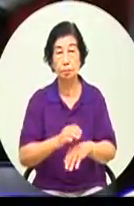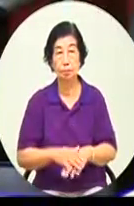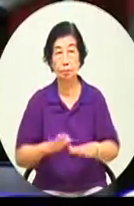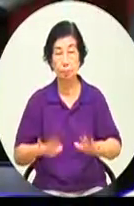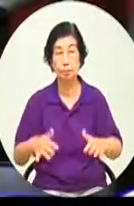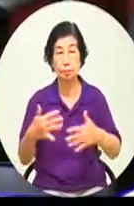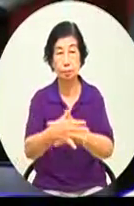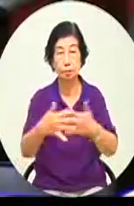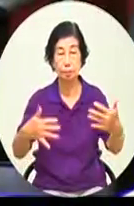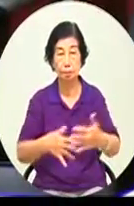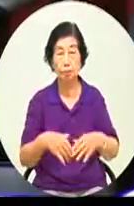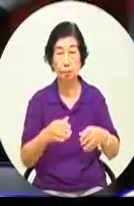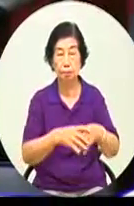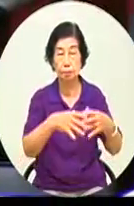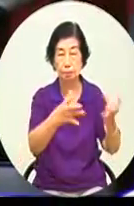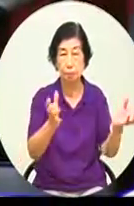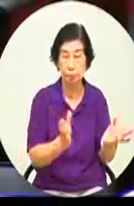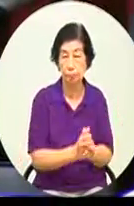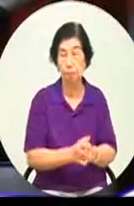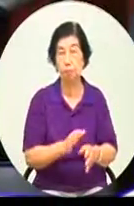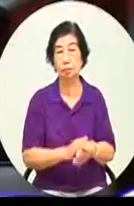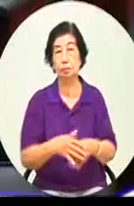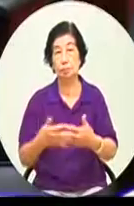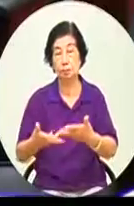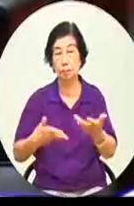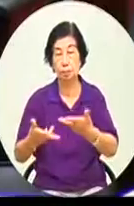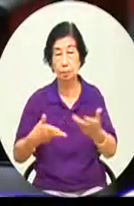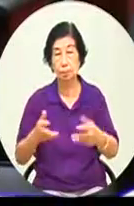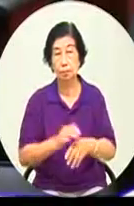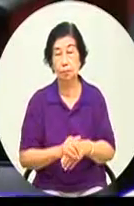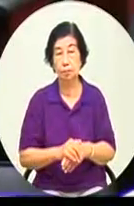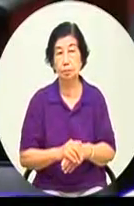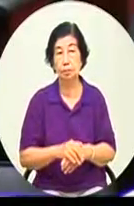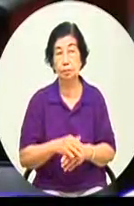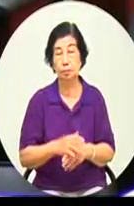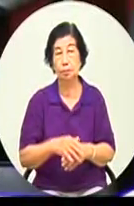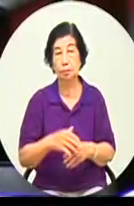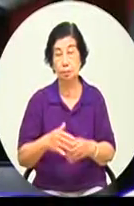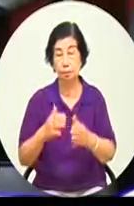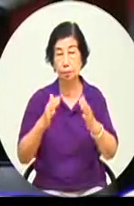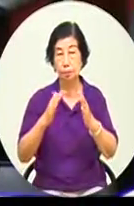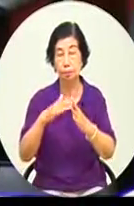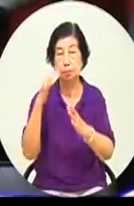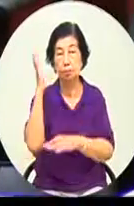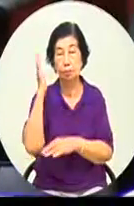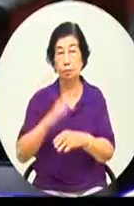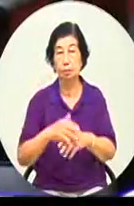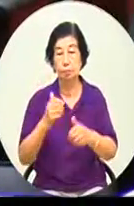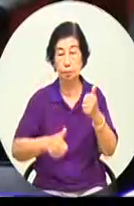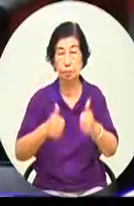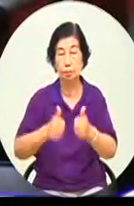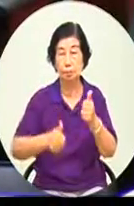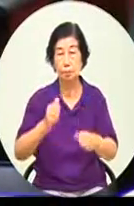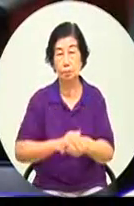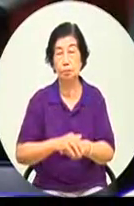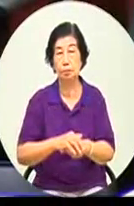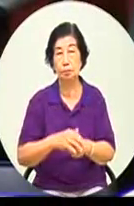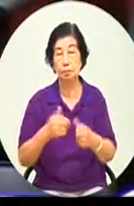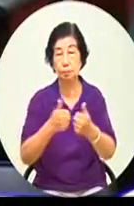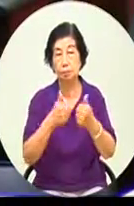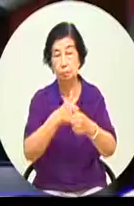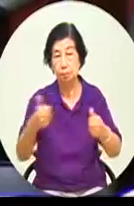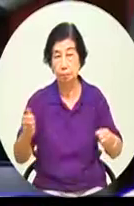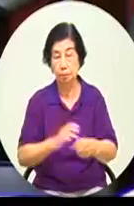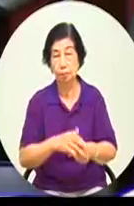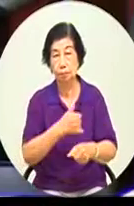部门的业务质询哈，那市政府的各位局处长啊，以及啊议员同仁，还有媒体